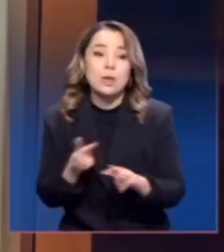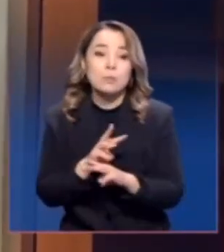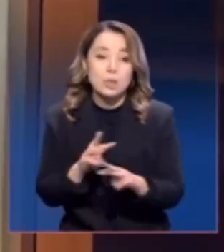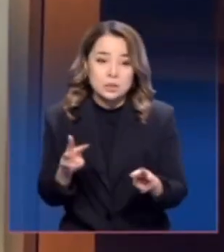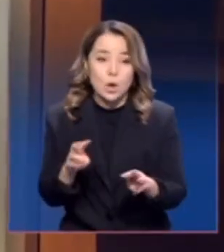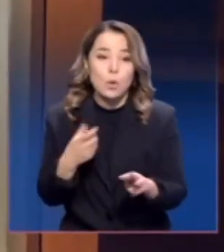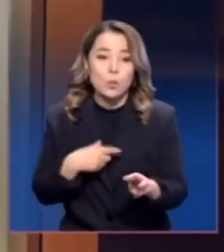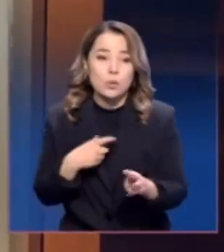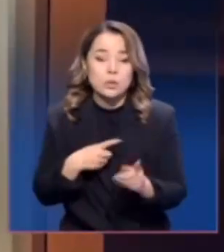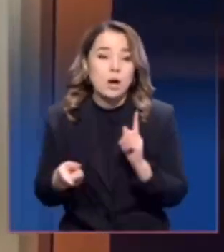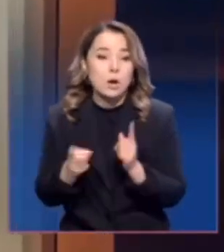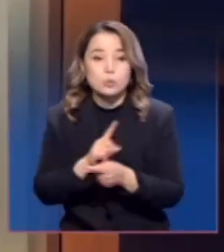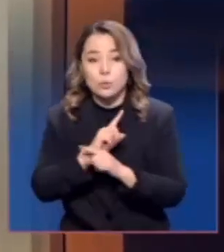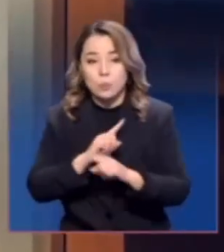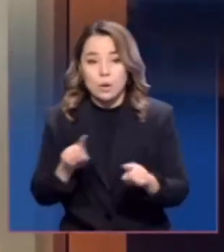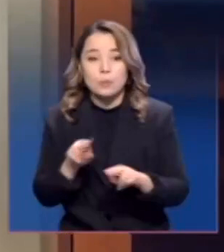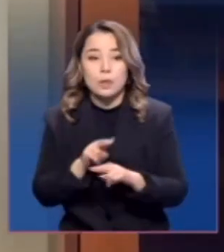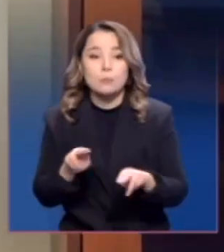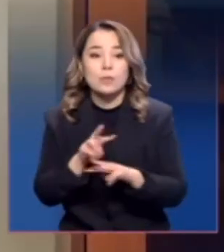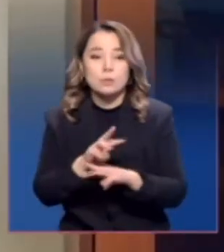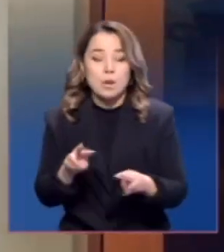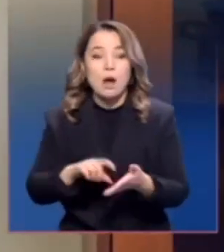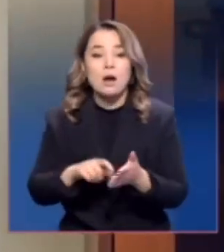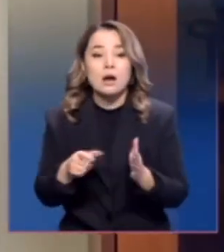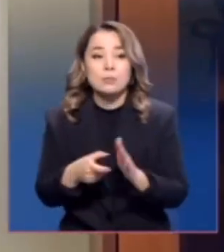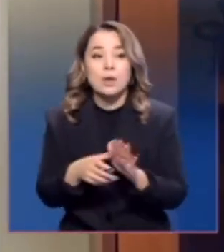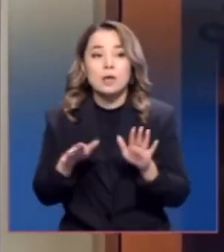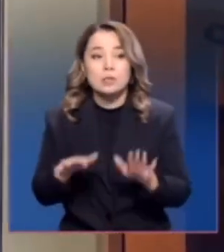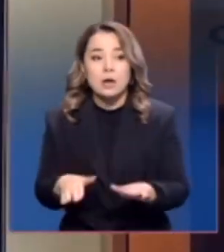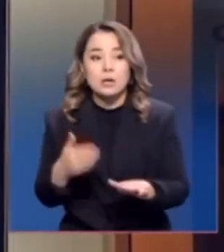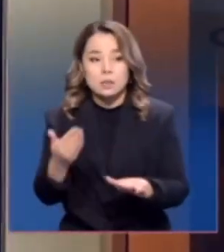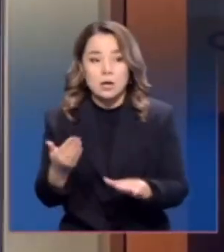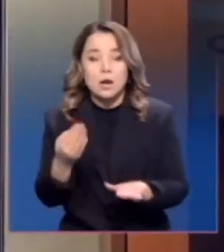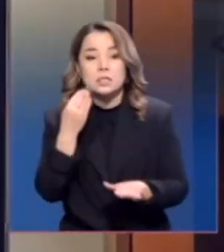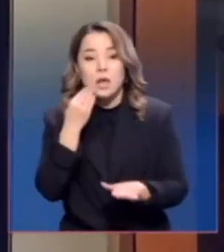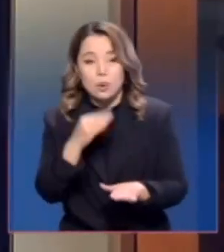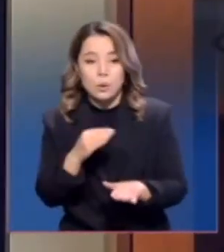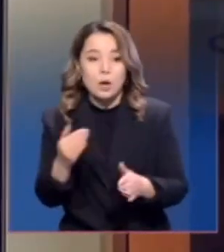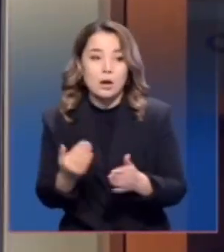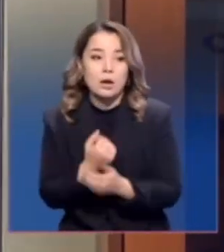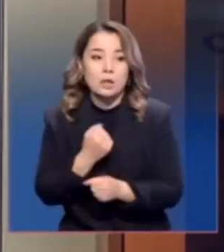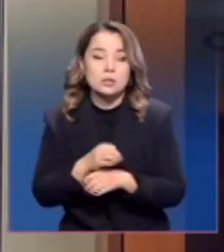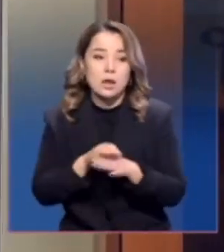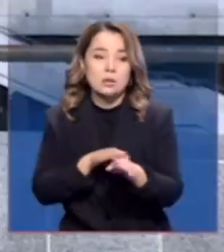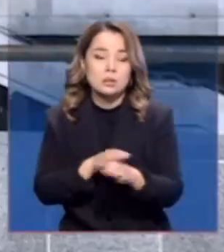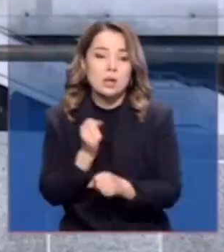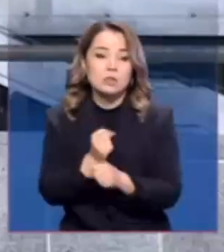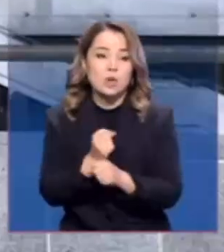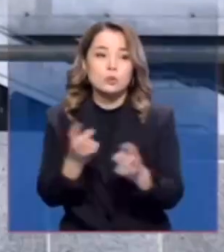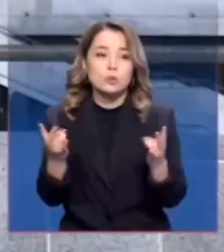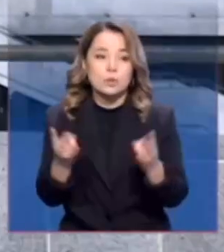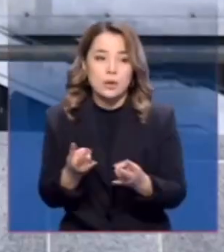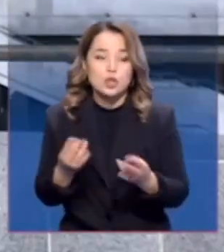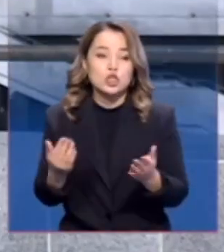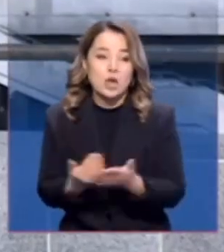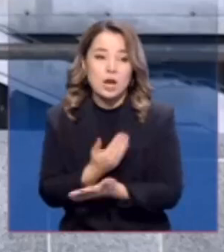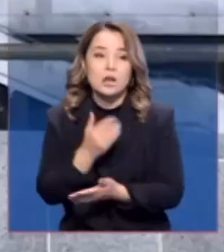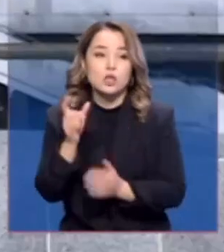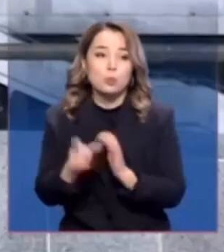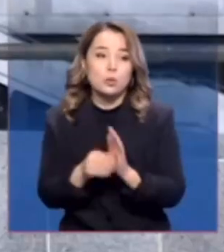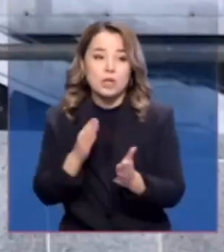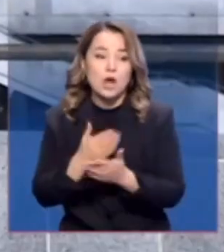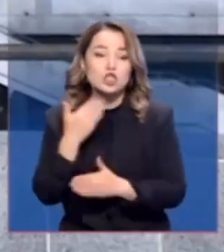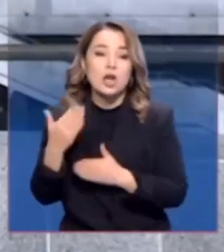өзі ауыспаса да, премьер-министрдің кабинеті сапалы түрде қайтадан жасақталып шығу керек деп есептеймін. Жаңа